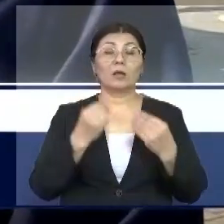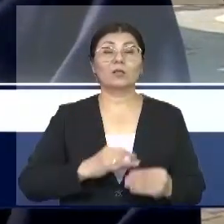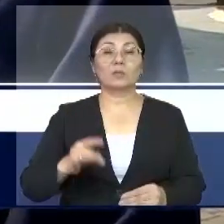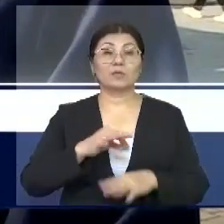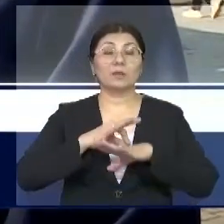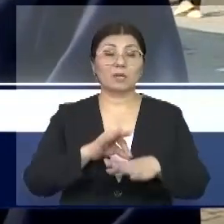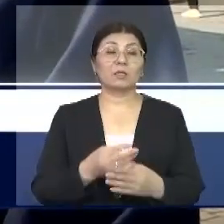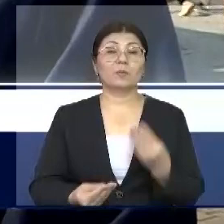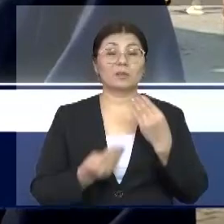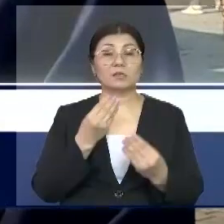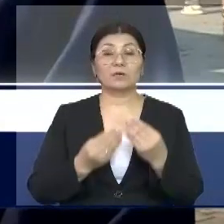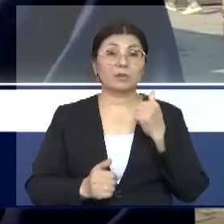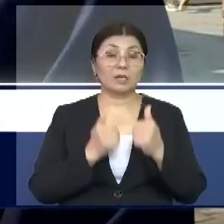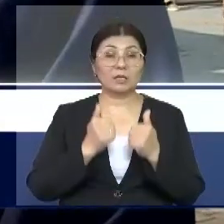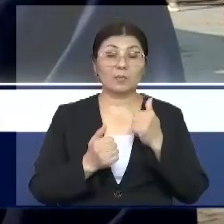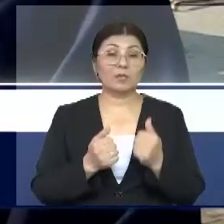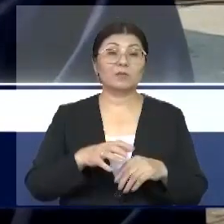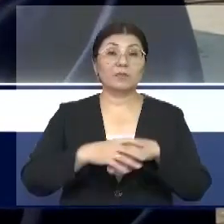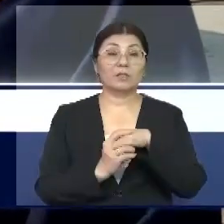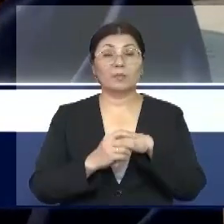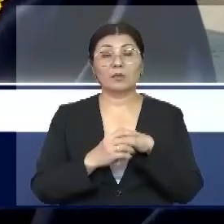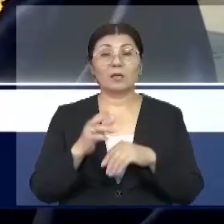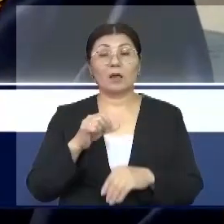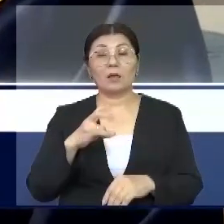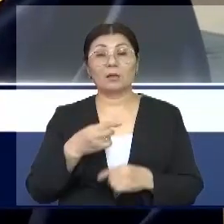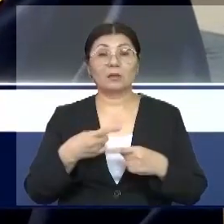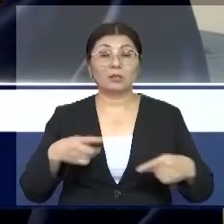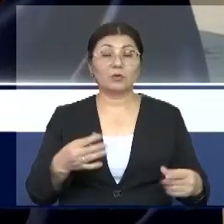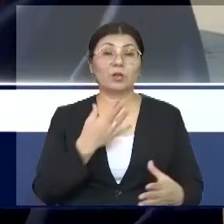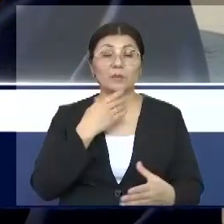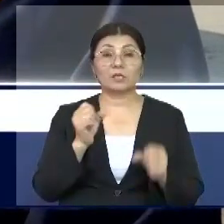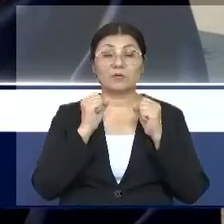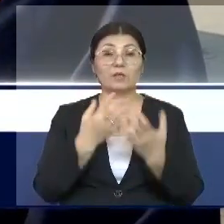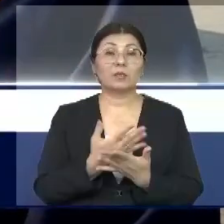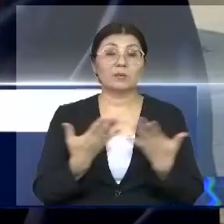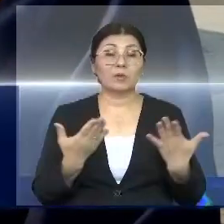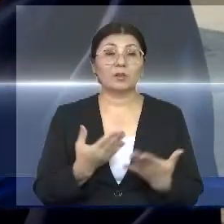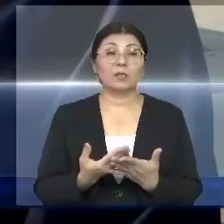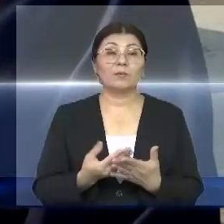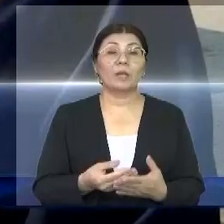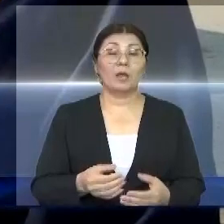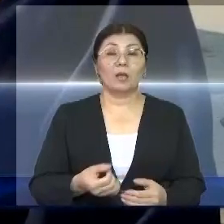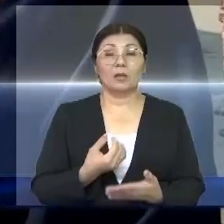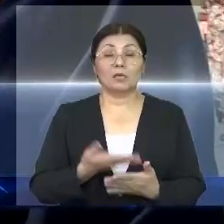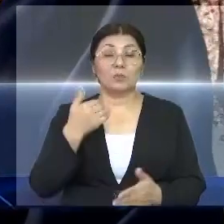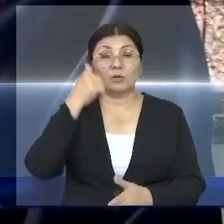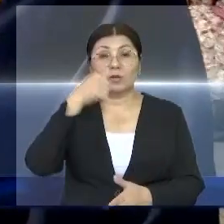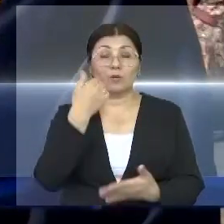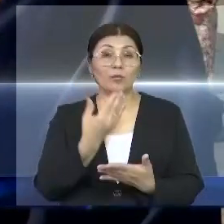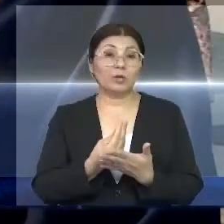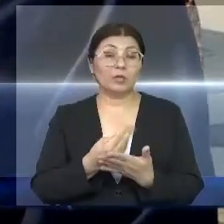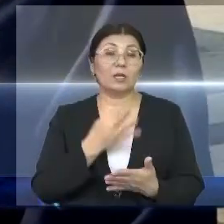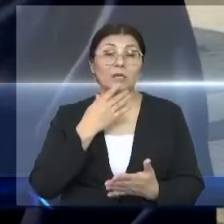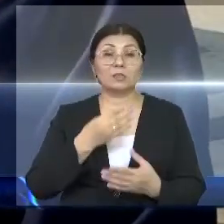мы организовали игры и состязания по борьбе, перетягиванию канатов и по другим видам спорта. Статус этого праздника для нас высок. С прошлого года он стал